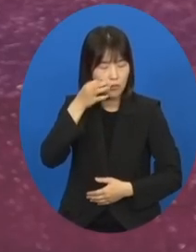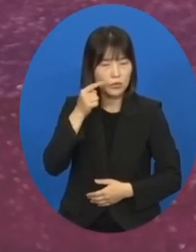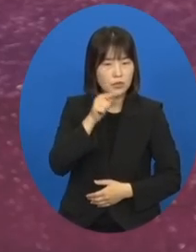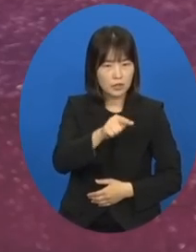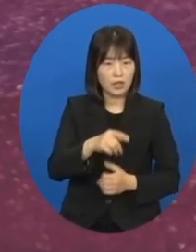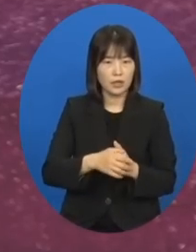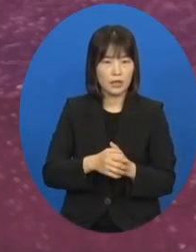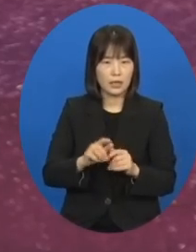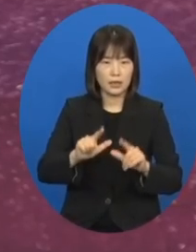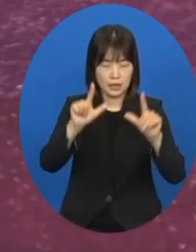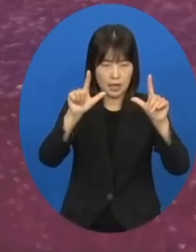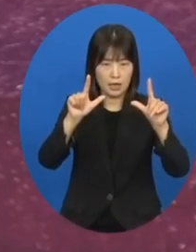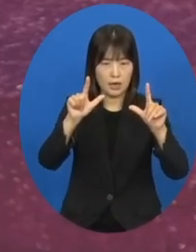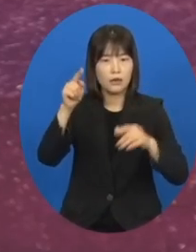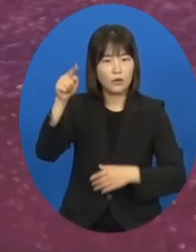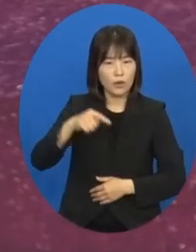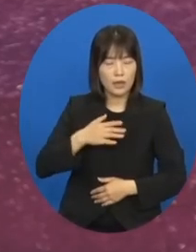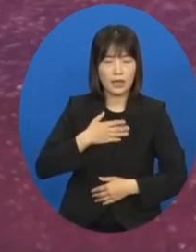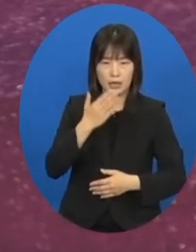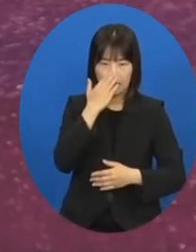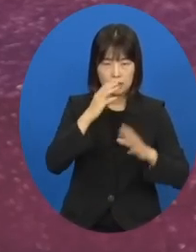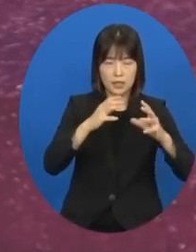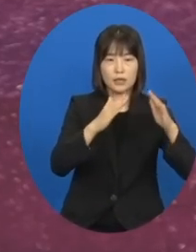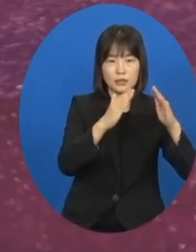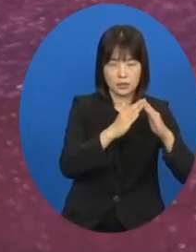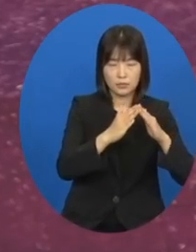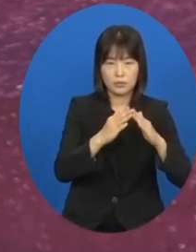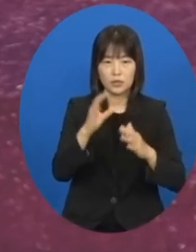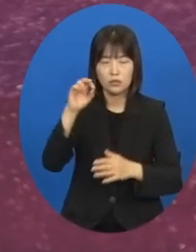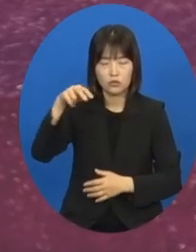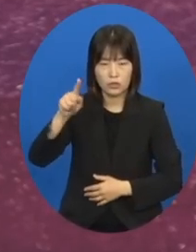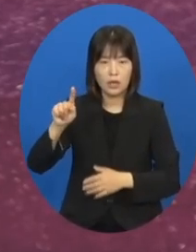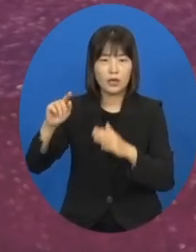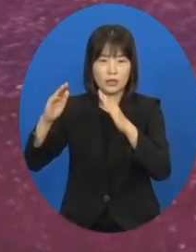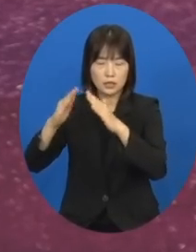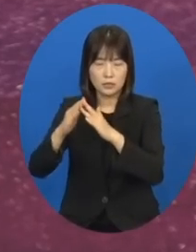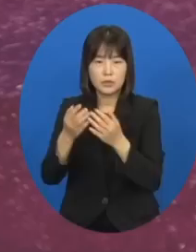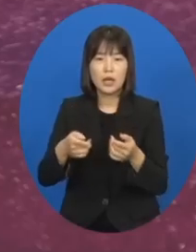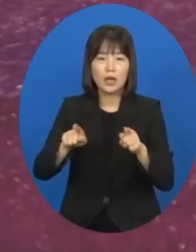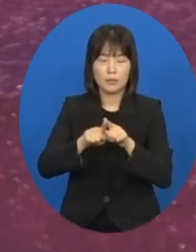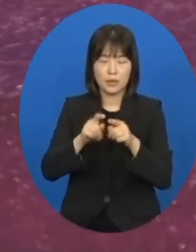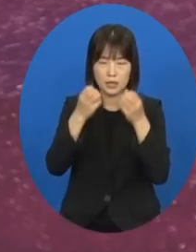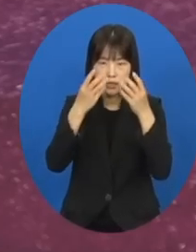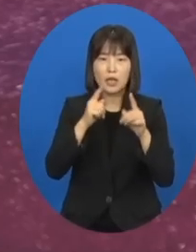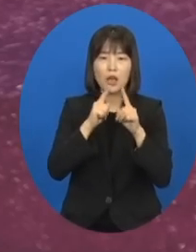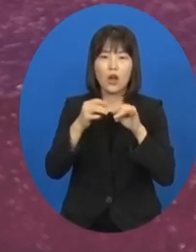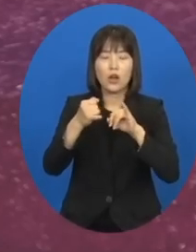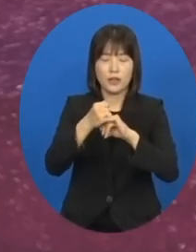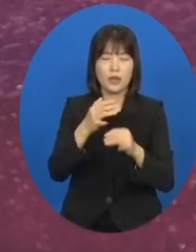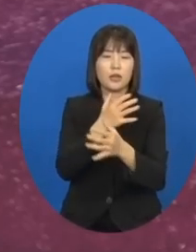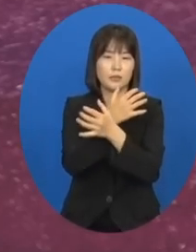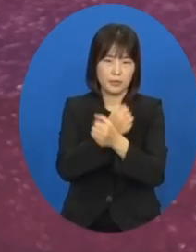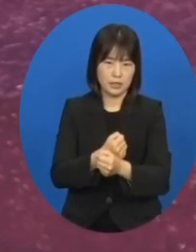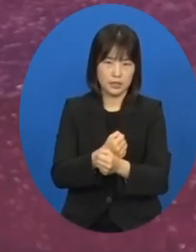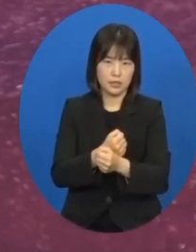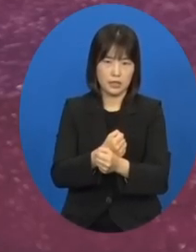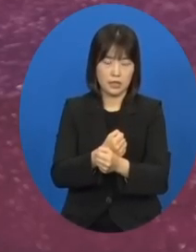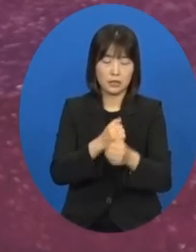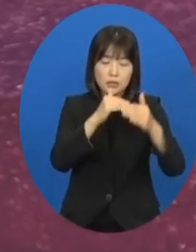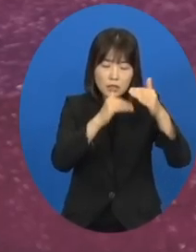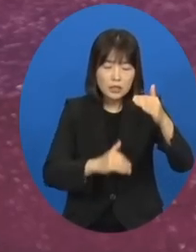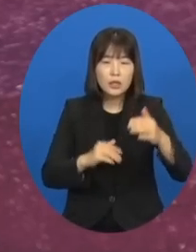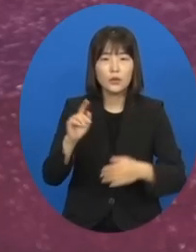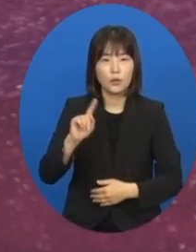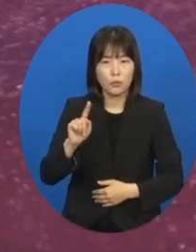볼지어다 날이 이르리니 내가 이스라엘 집과 유다의 집과 더불어 새 언약을 맺으리라이 새 언약의 내용이